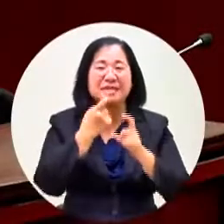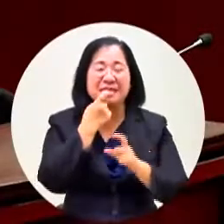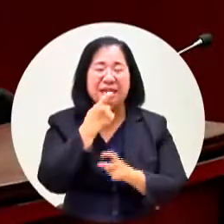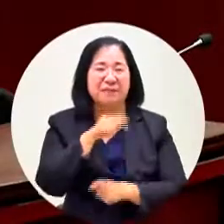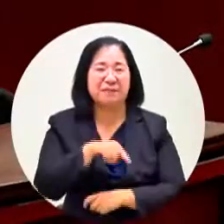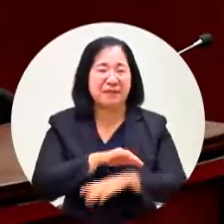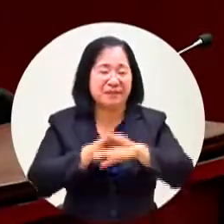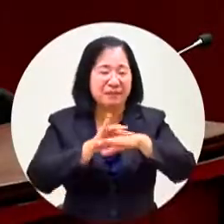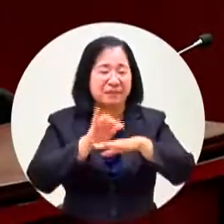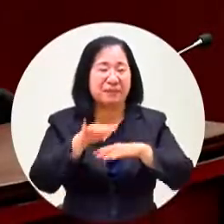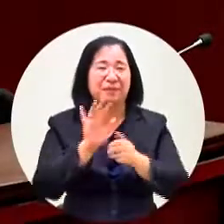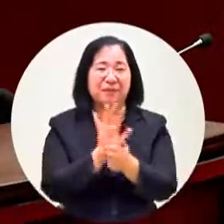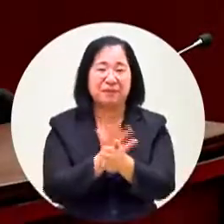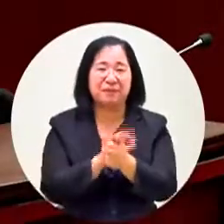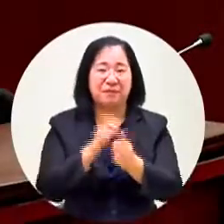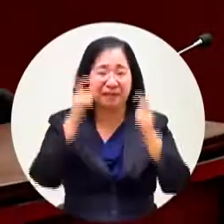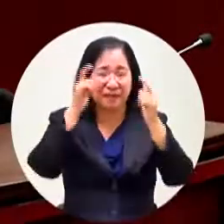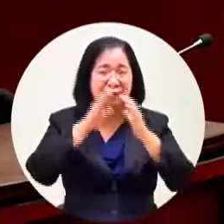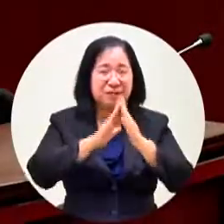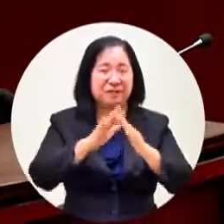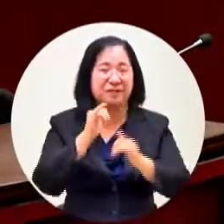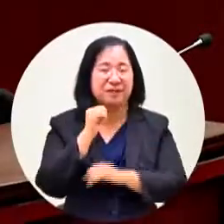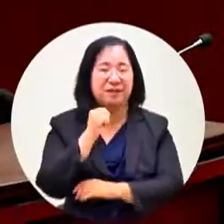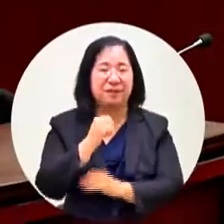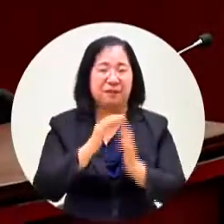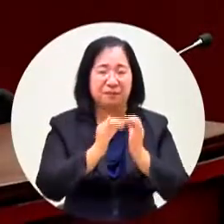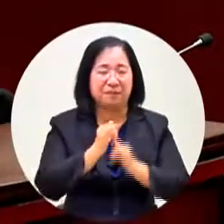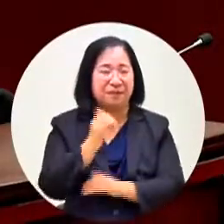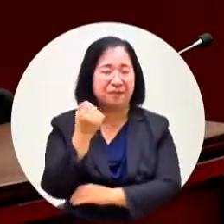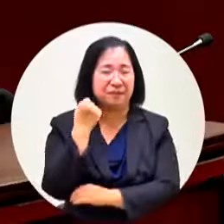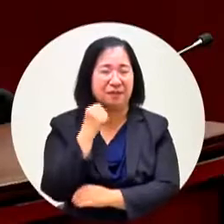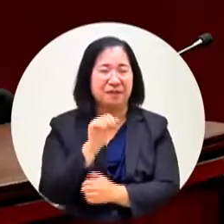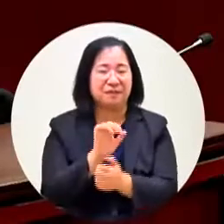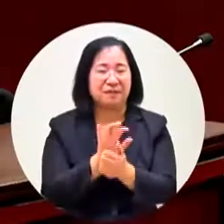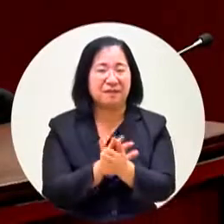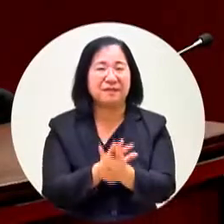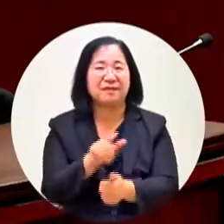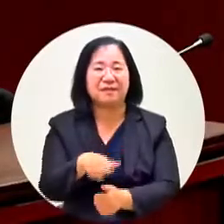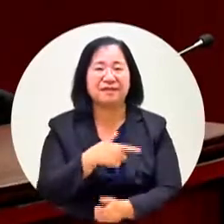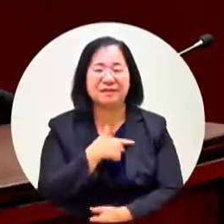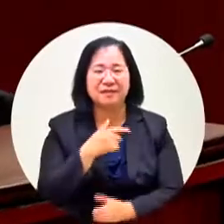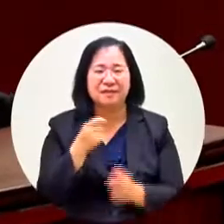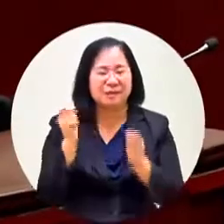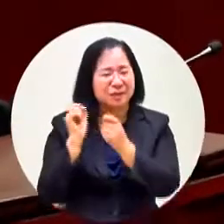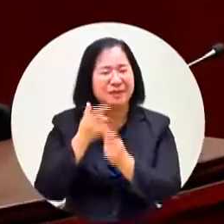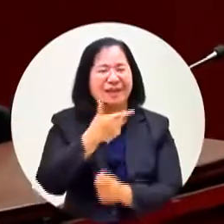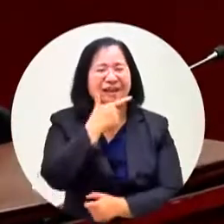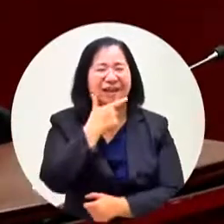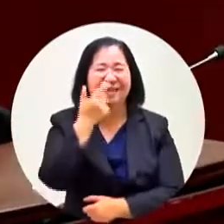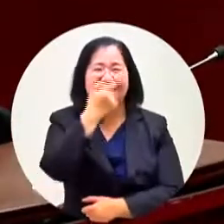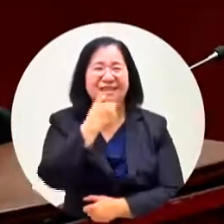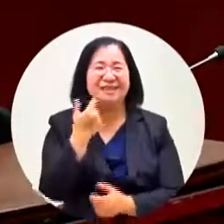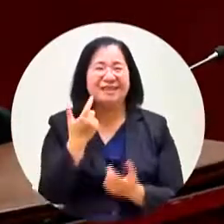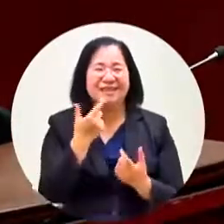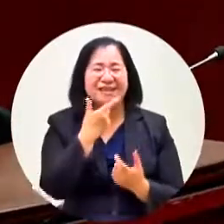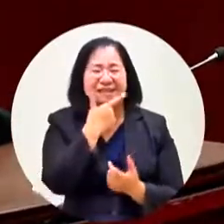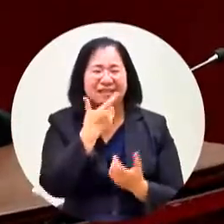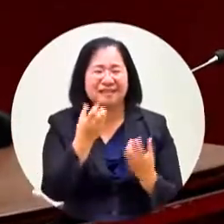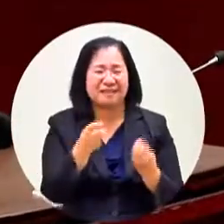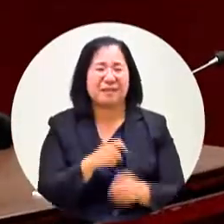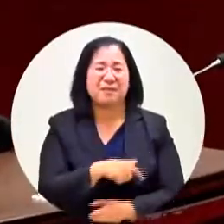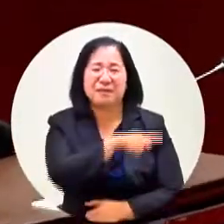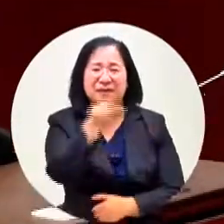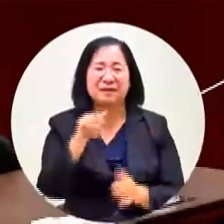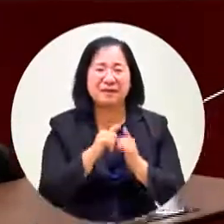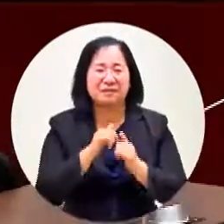有办法，所以我们国民党团送你什么呢？最近明明是阴天，但是我们看你被抹得好黑啊，所以国民党团送你